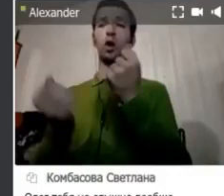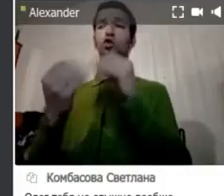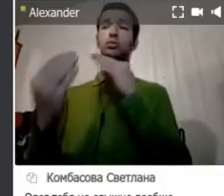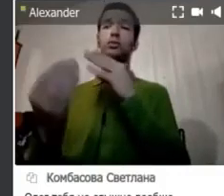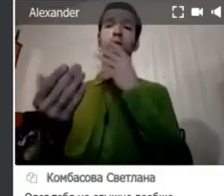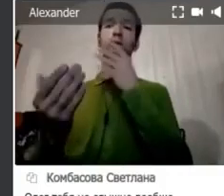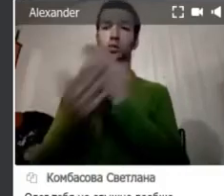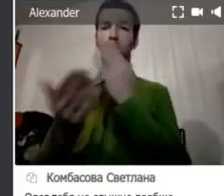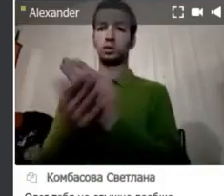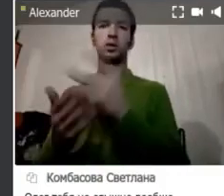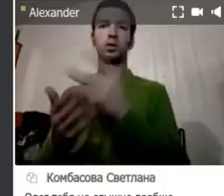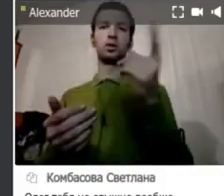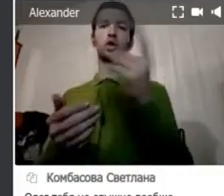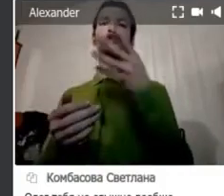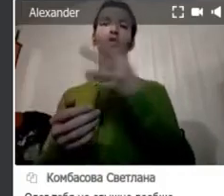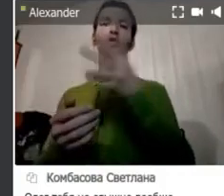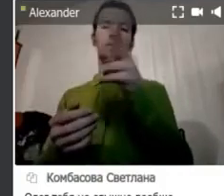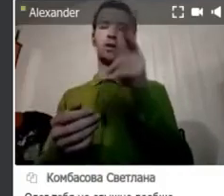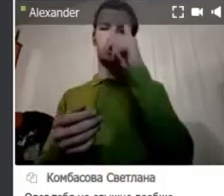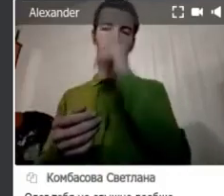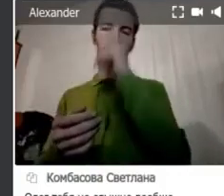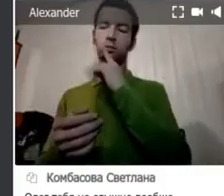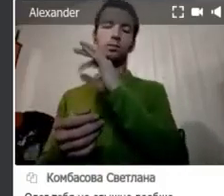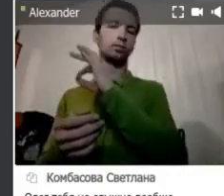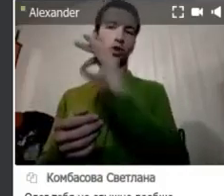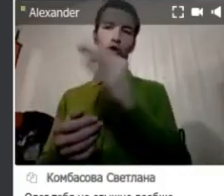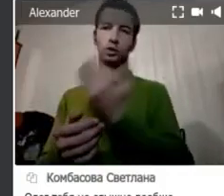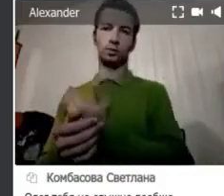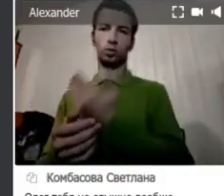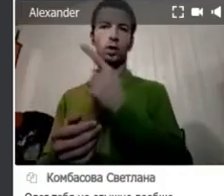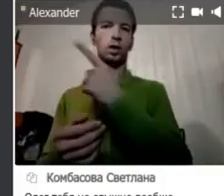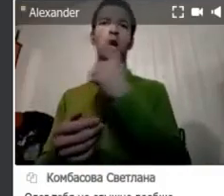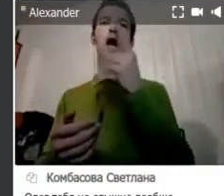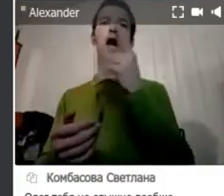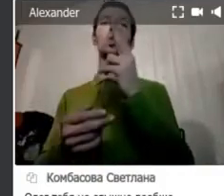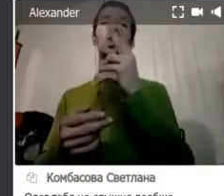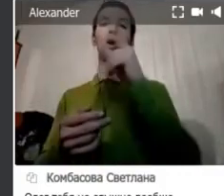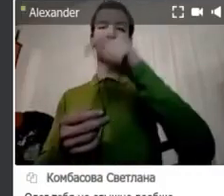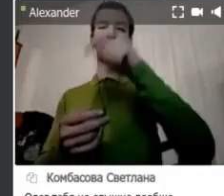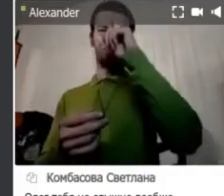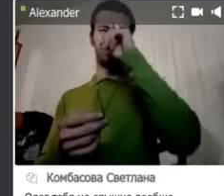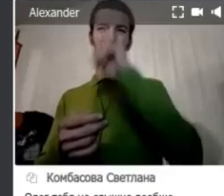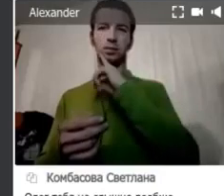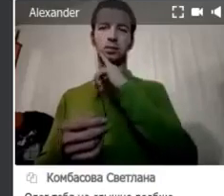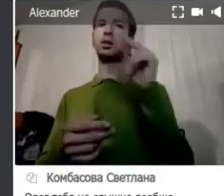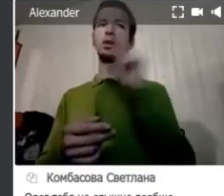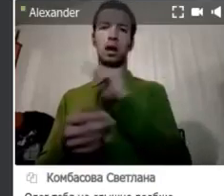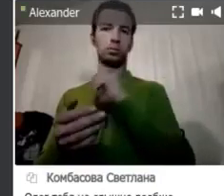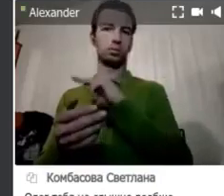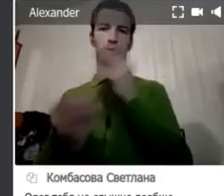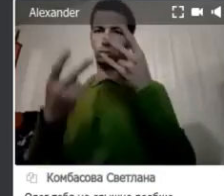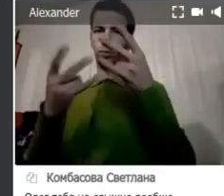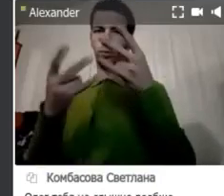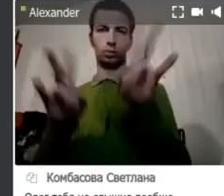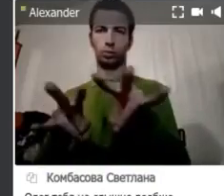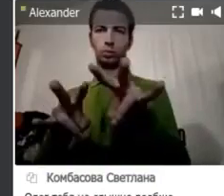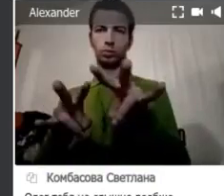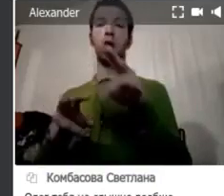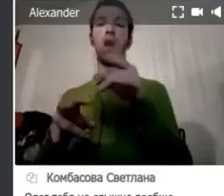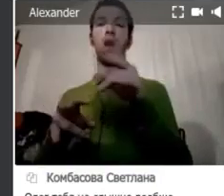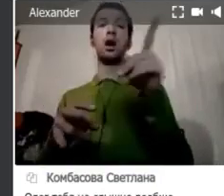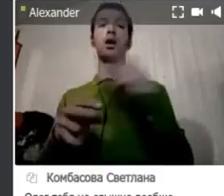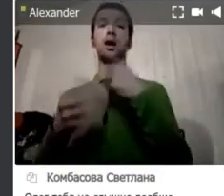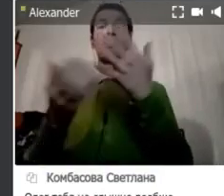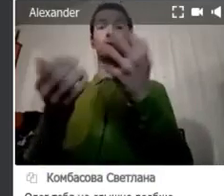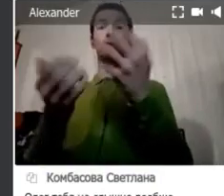всего лишь небольшой процент населения в этом секторе. Привлекательность в том, как я сказал, что можно получать